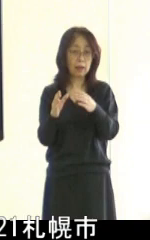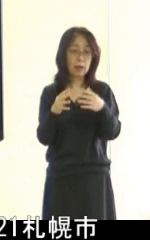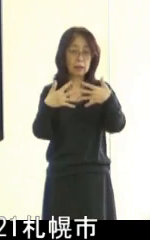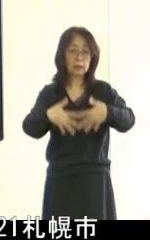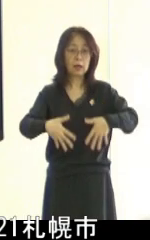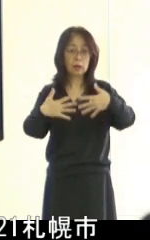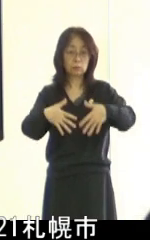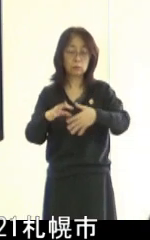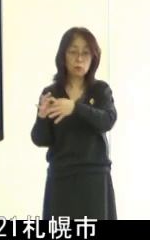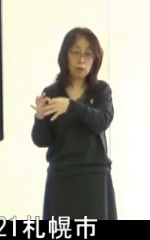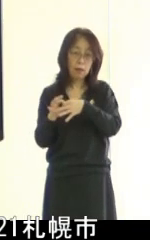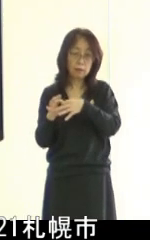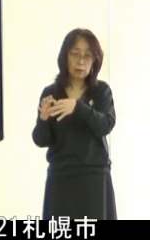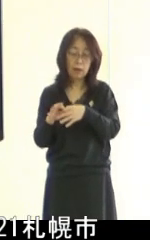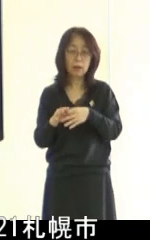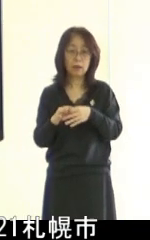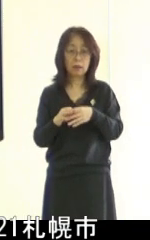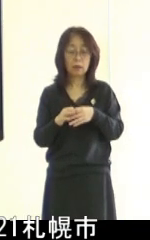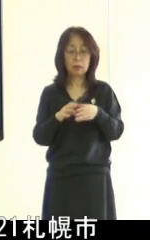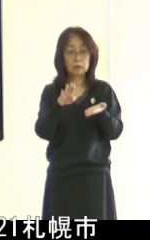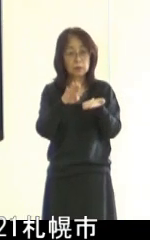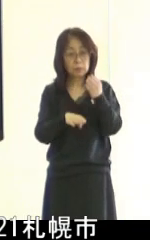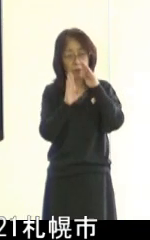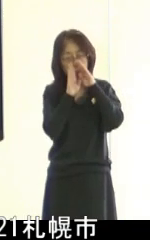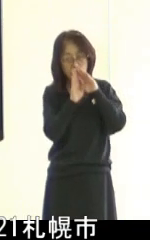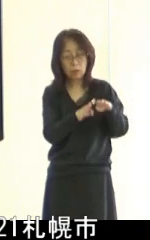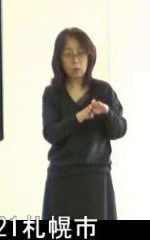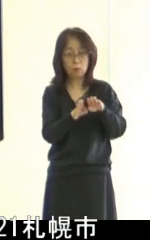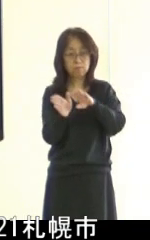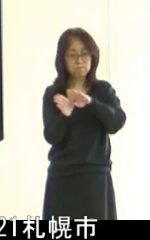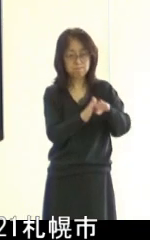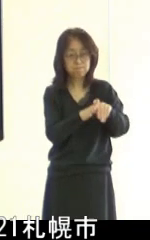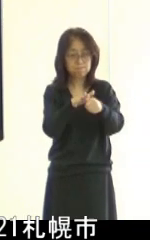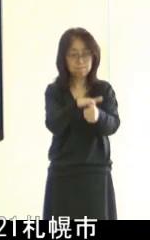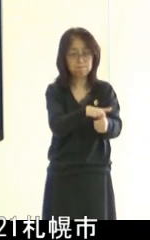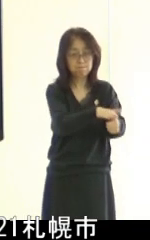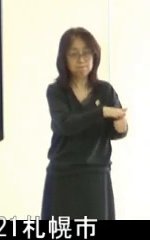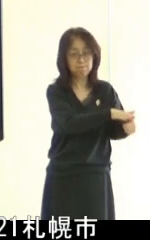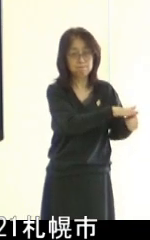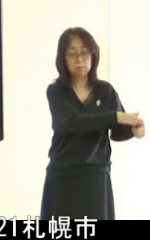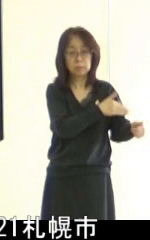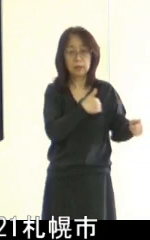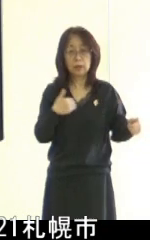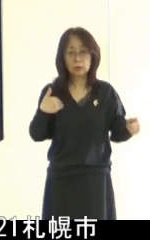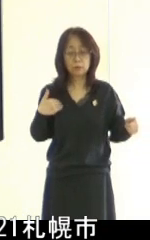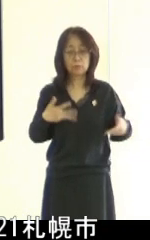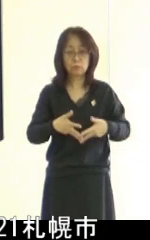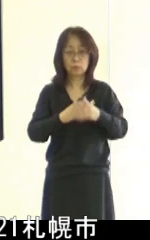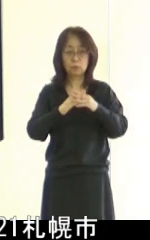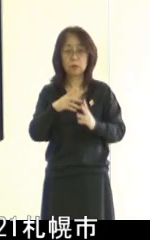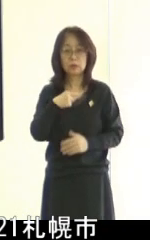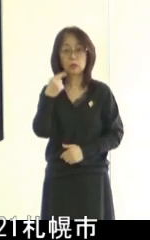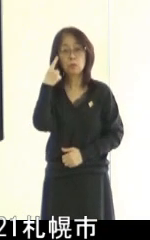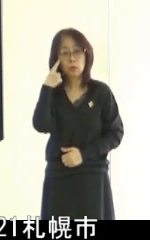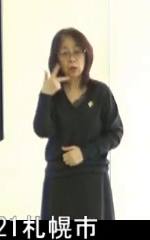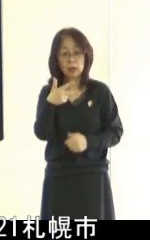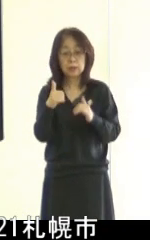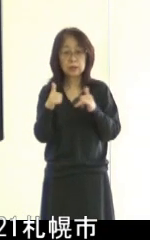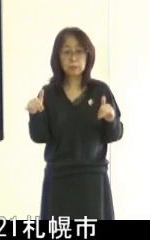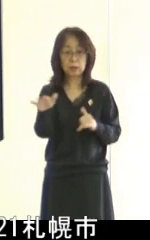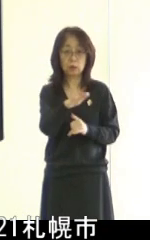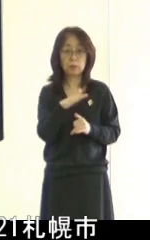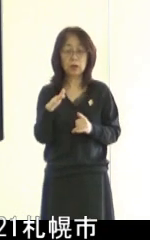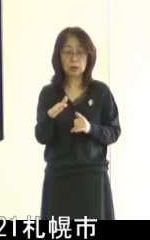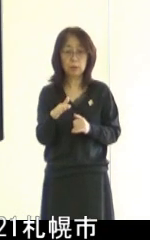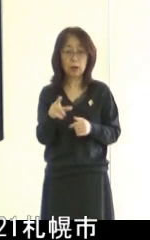感染拡大差別偏見の根絶に向けて取り組んでまいりたいというふうに思いますので市民のみなさま事業者の皆